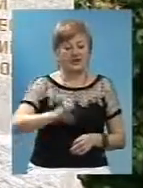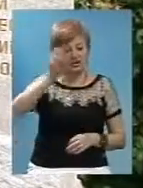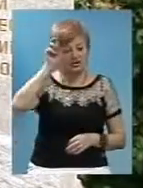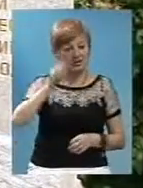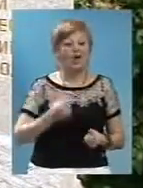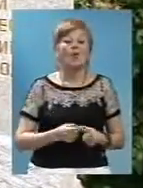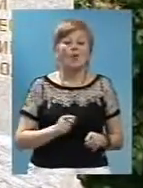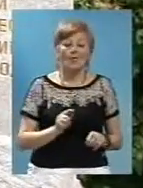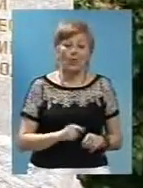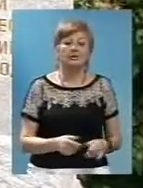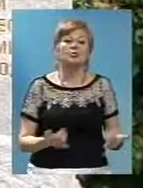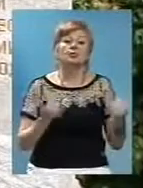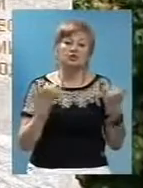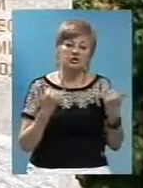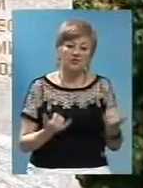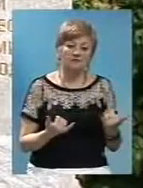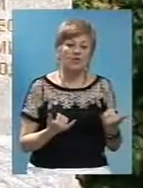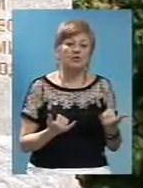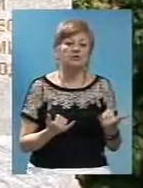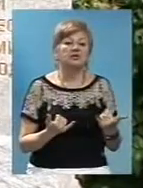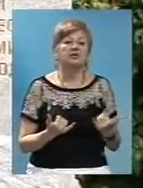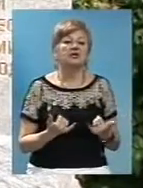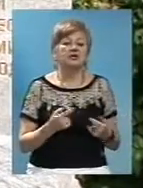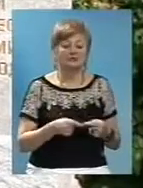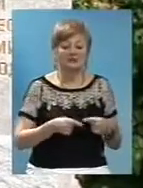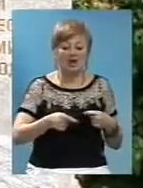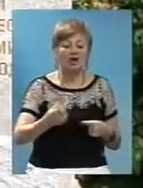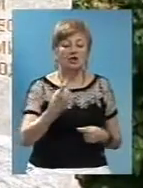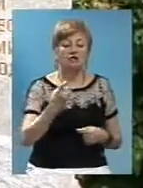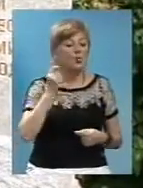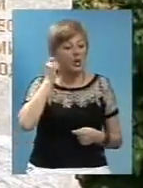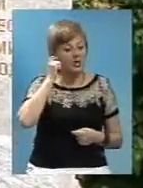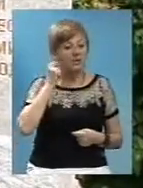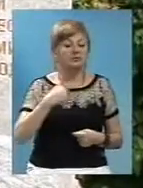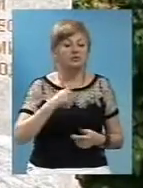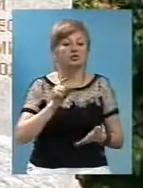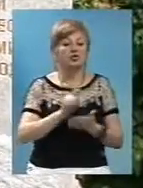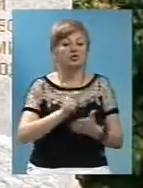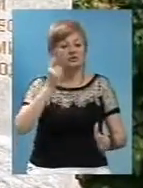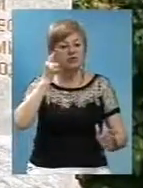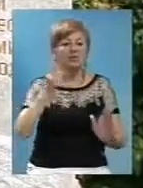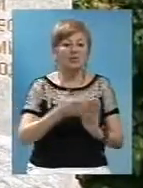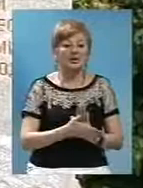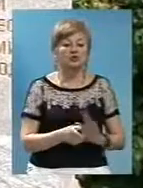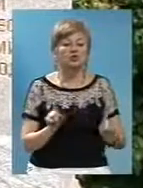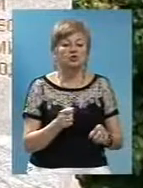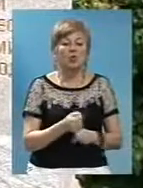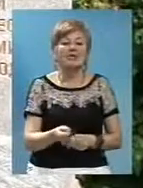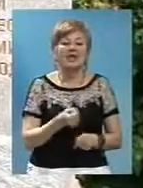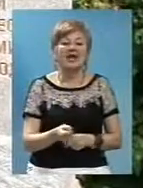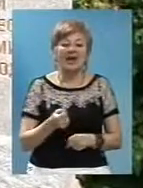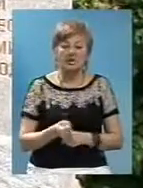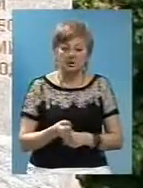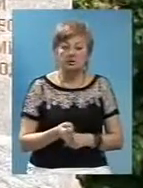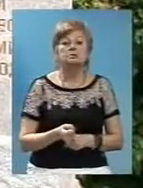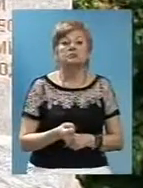тому, відповідно, просто зараз, сьогодні, з відстані 100 років, ми маємо розуміти те, що тероризм в сучасному